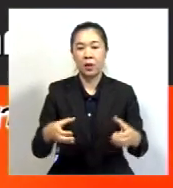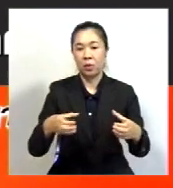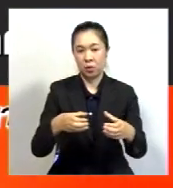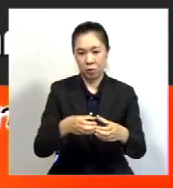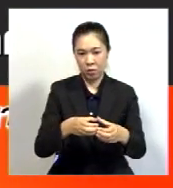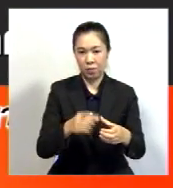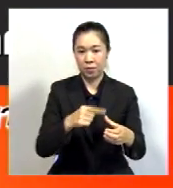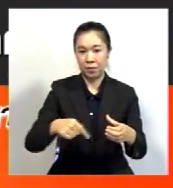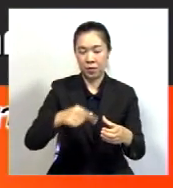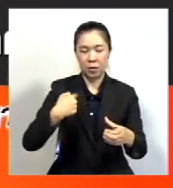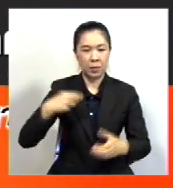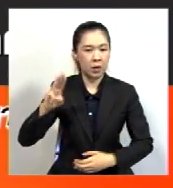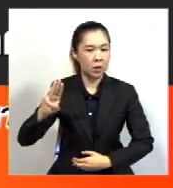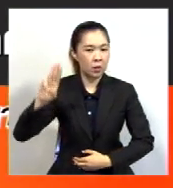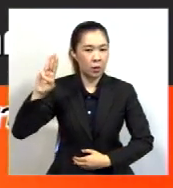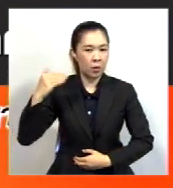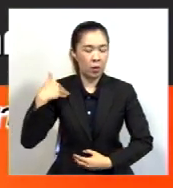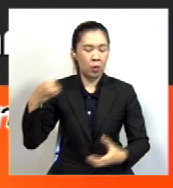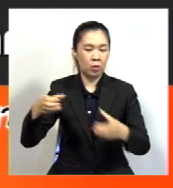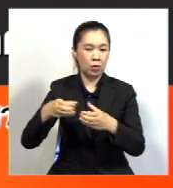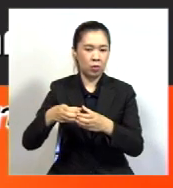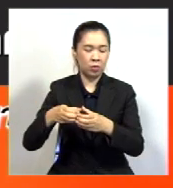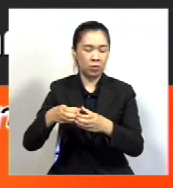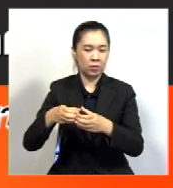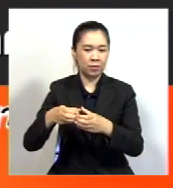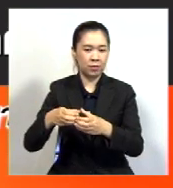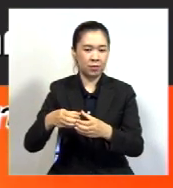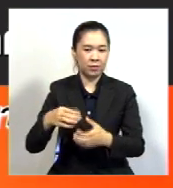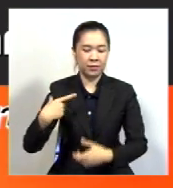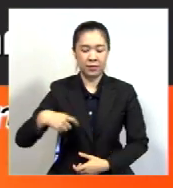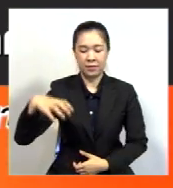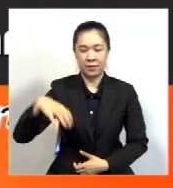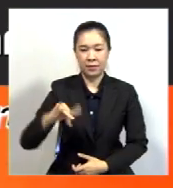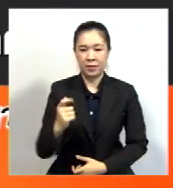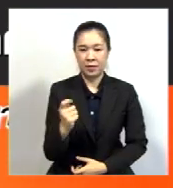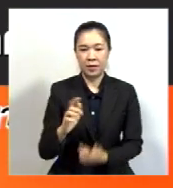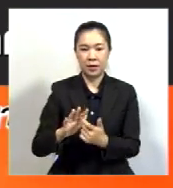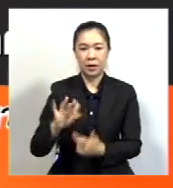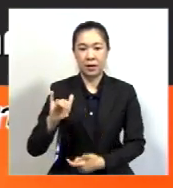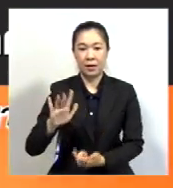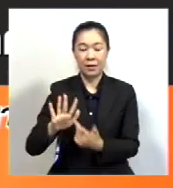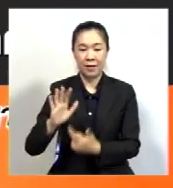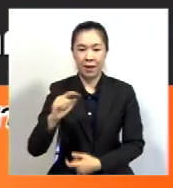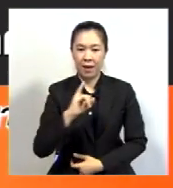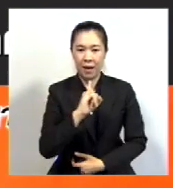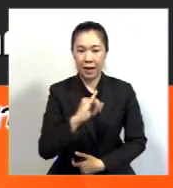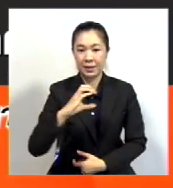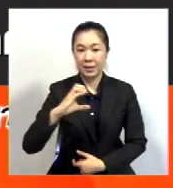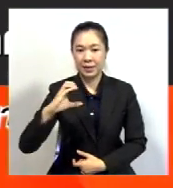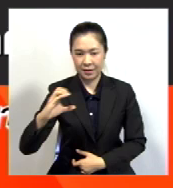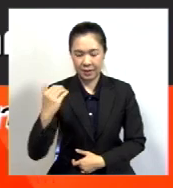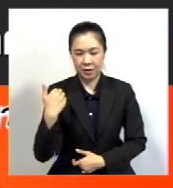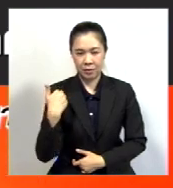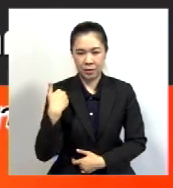างสัตยาบันธรรมนูญกรุงโรมว่าด้วยศาลอาญาระหว่างประเทศหรือ ICC ให้ธรรมนูญศาล